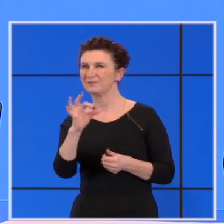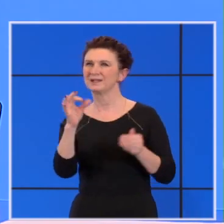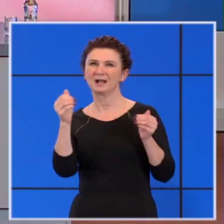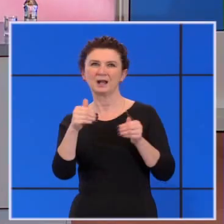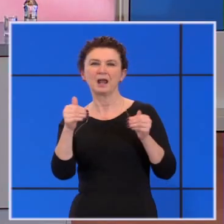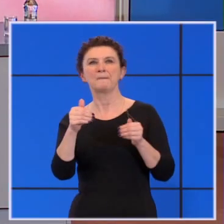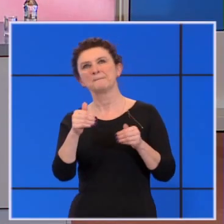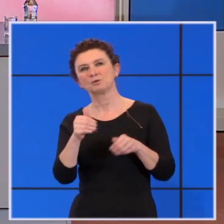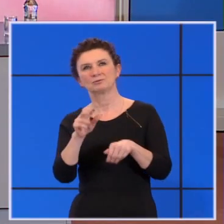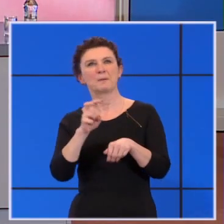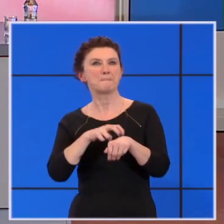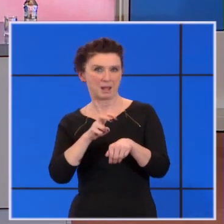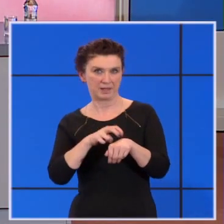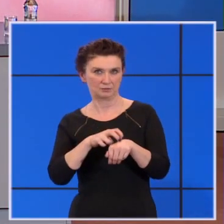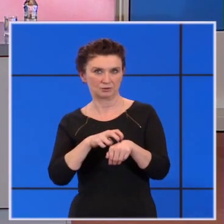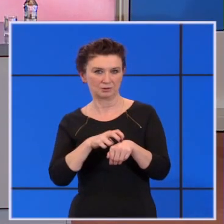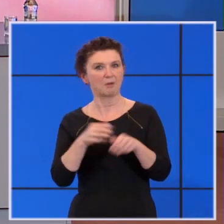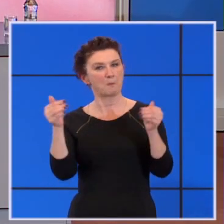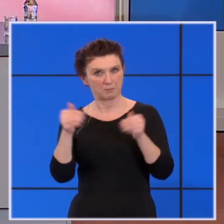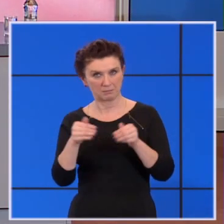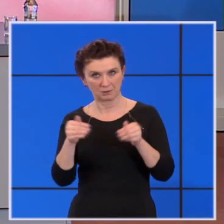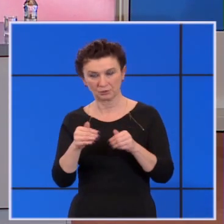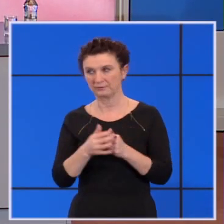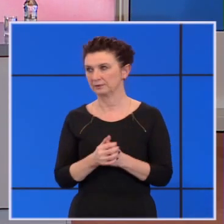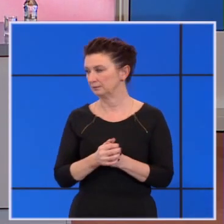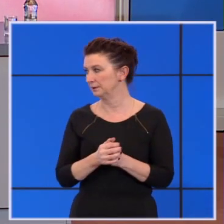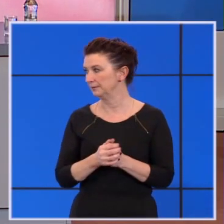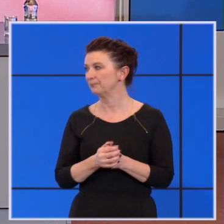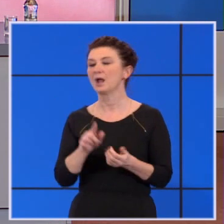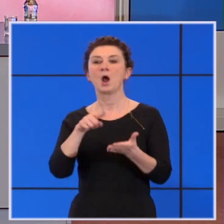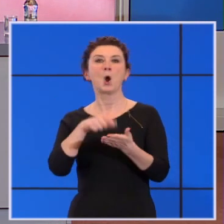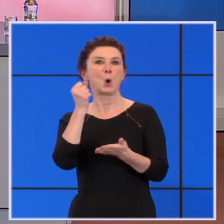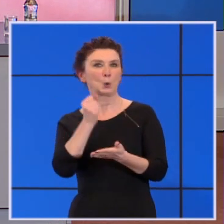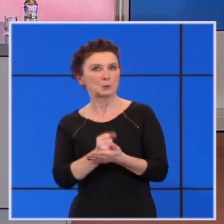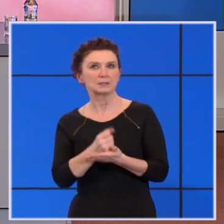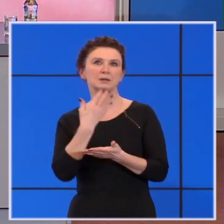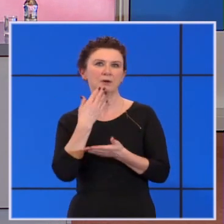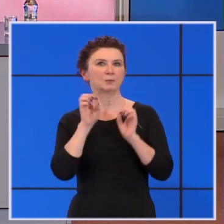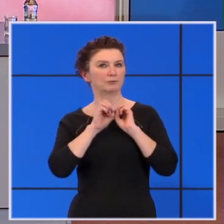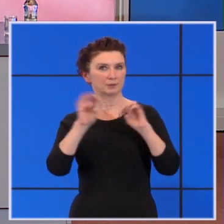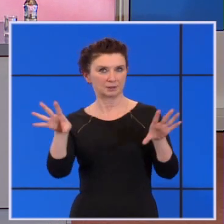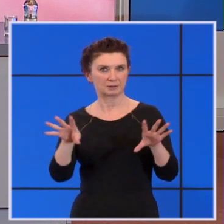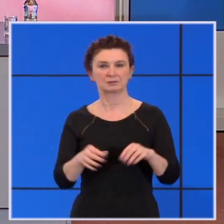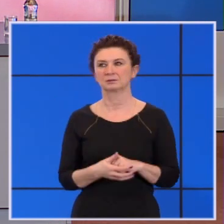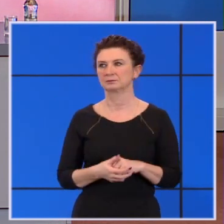ustawy. 6. Panie dyrektorze, ustawa mówi jasno, że